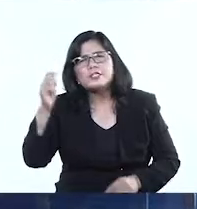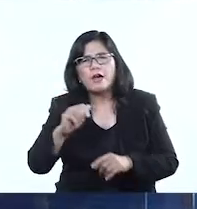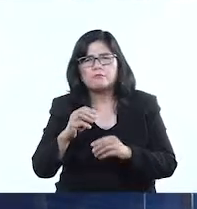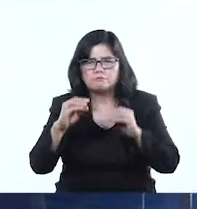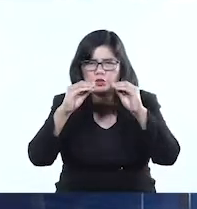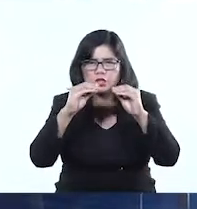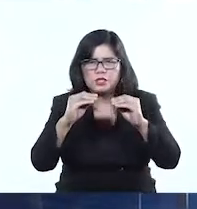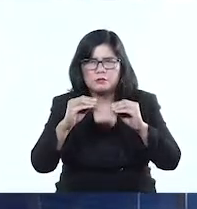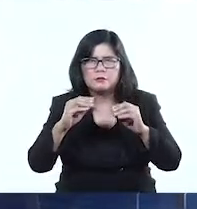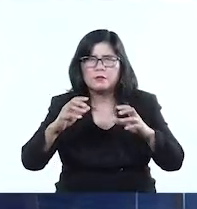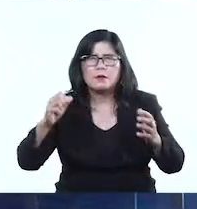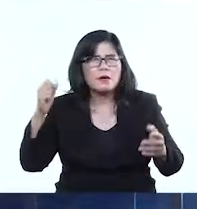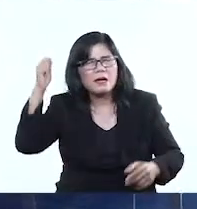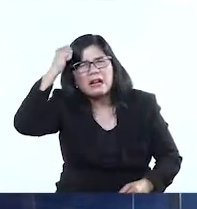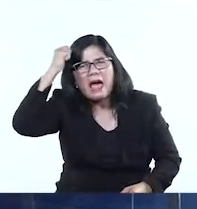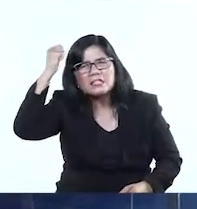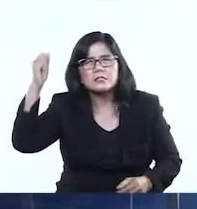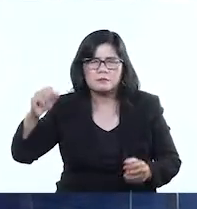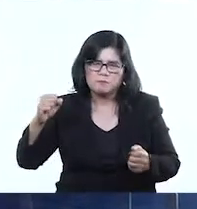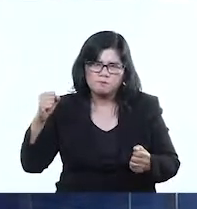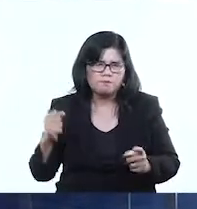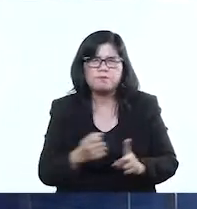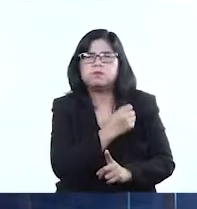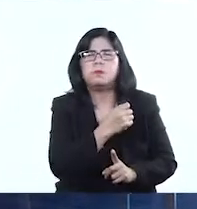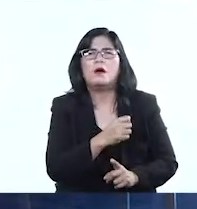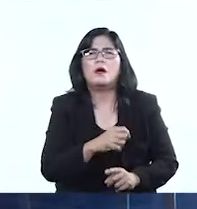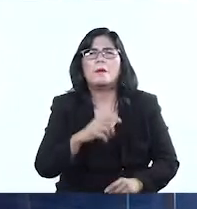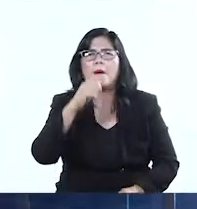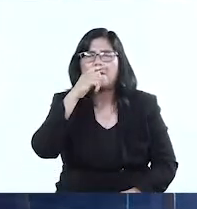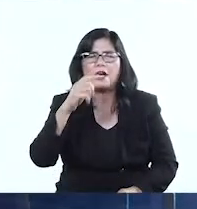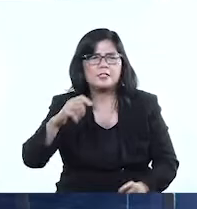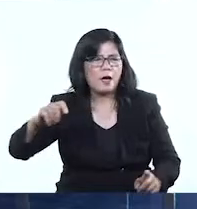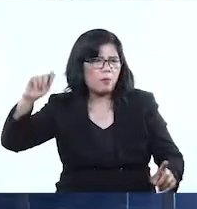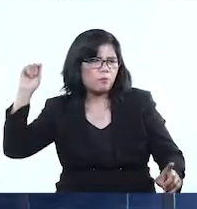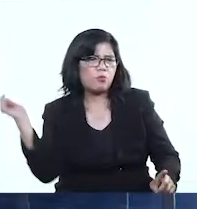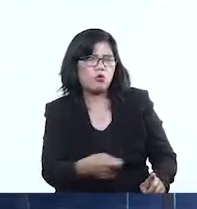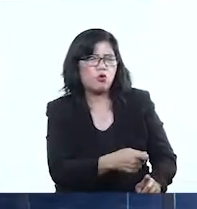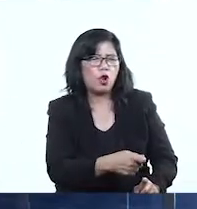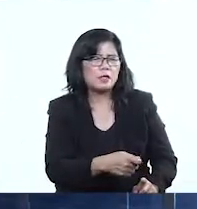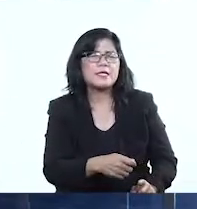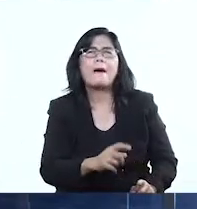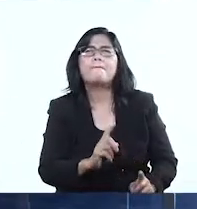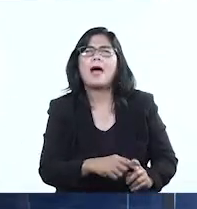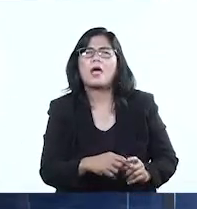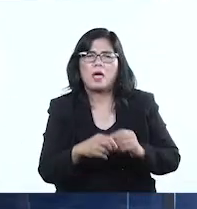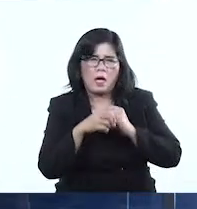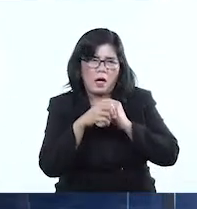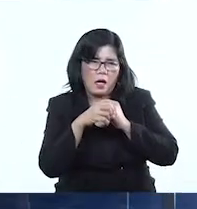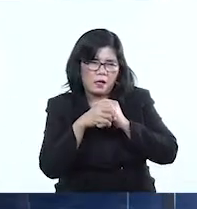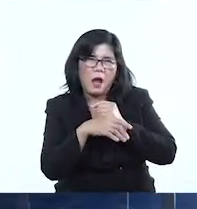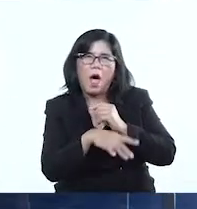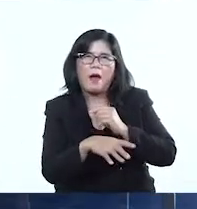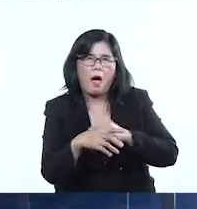dijamoni Tuhan dia tidak akan berhenti pukul anak-anaknya sebelum melihat darah Ayo kita terbiasa